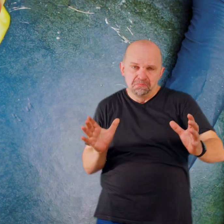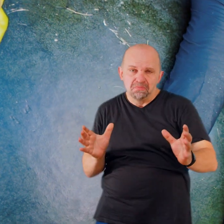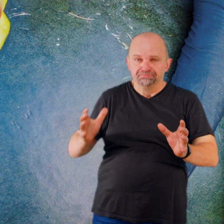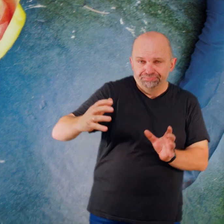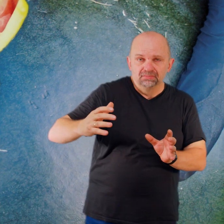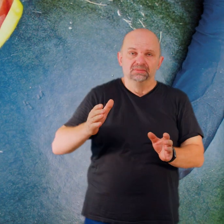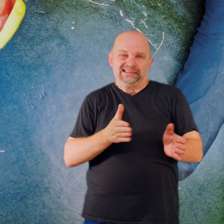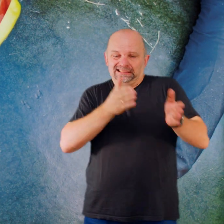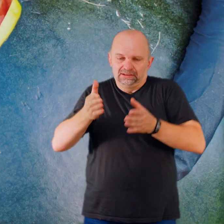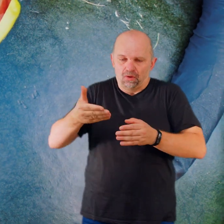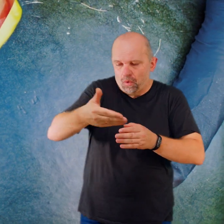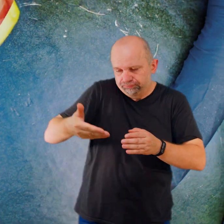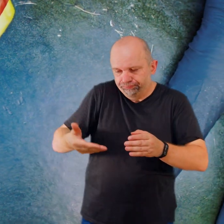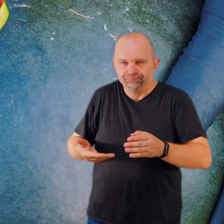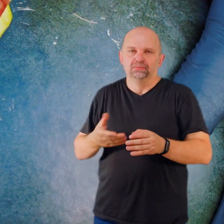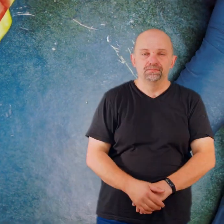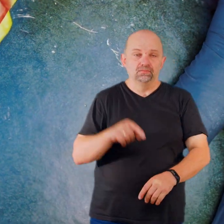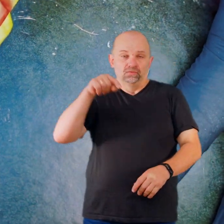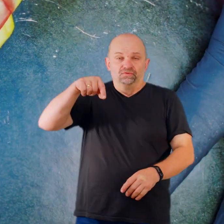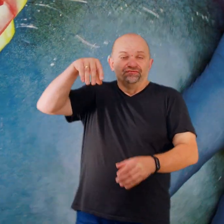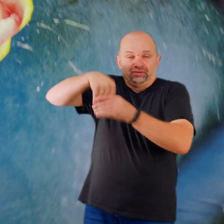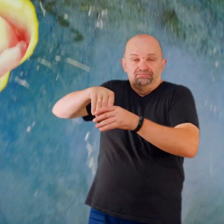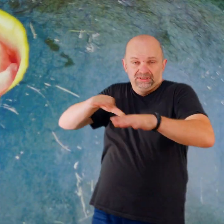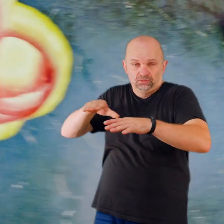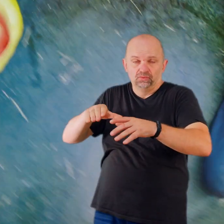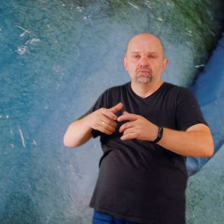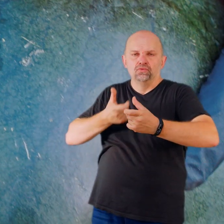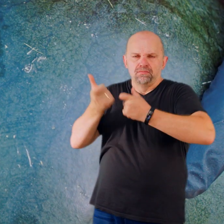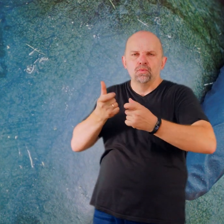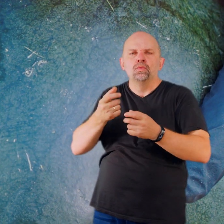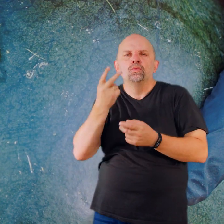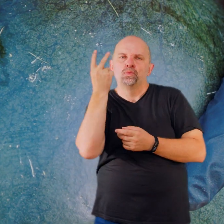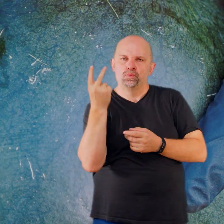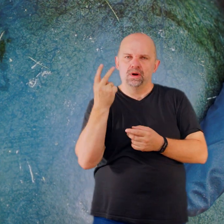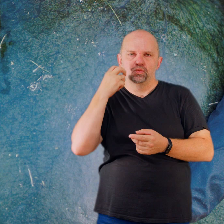I tak jak przy pierwszej róży, zazębiamy sobie te płatki.